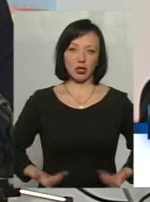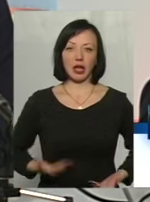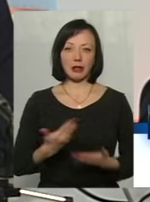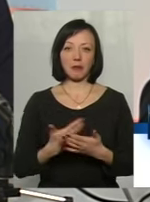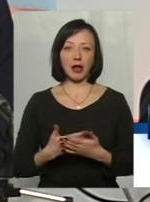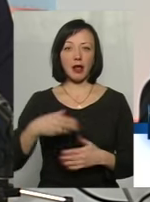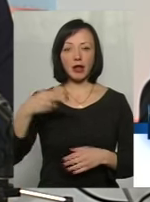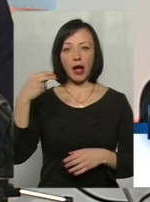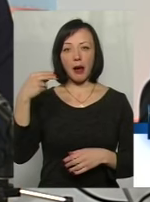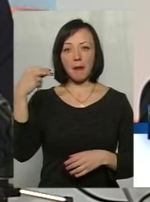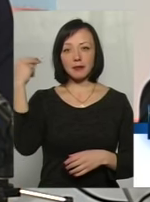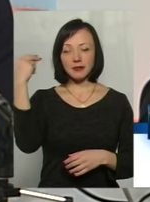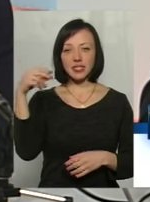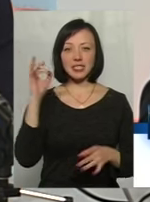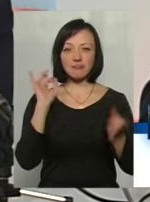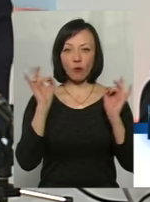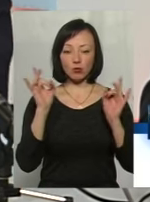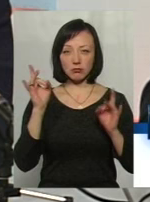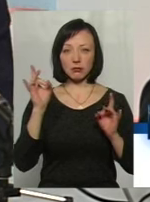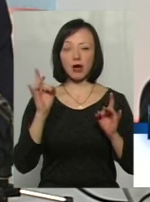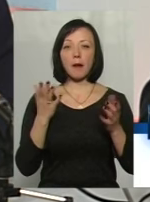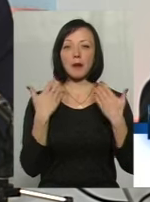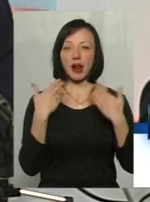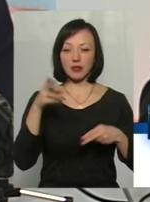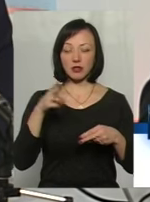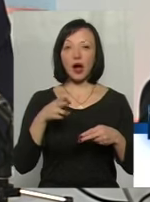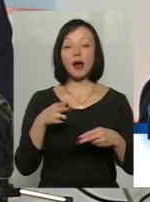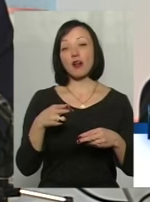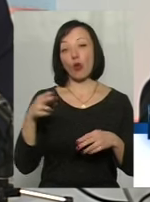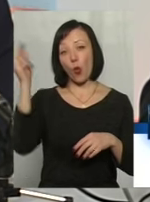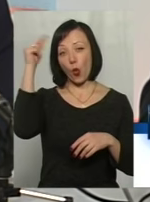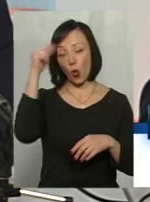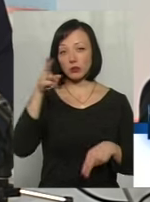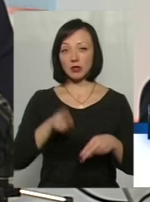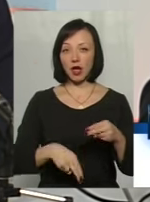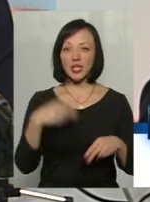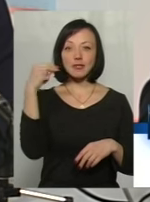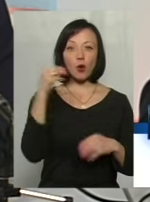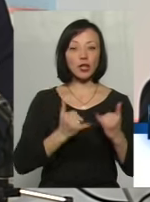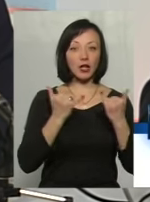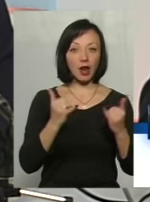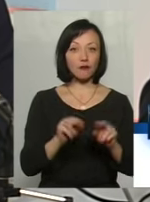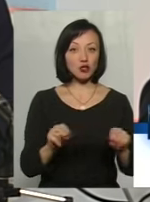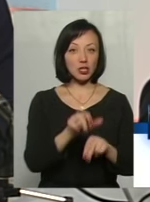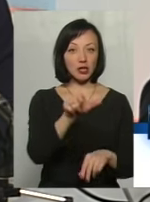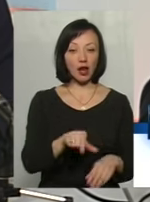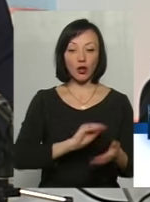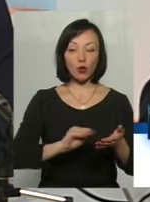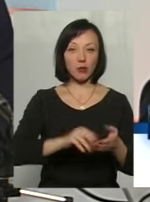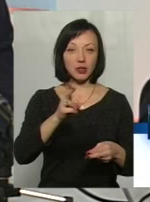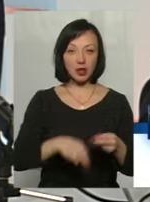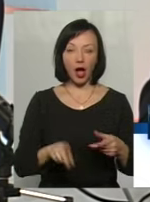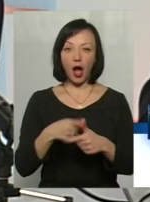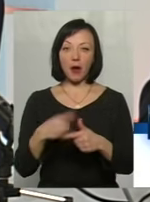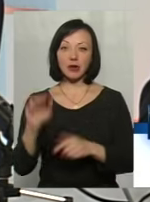перерва закінчила, дзвоник прозвенів на перерву. Вчитель каже, дзвоник для вчителя. От ми дописуємо, працюємо. Чи